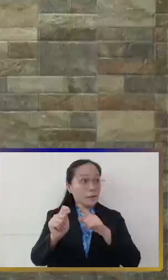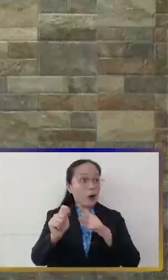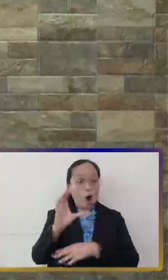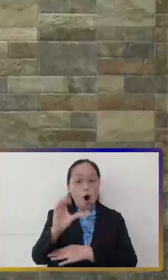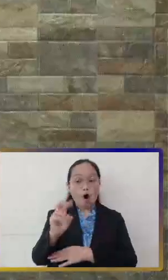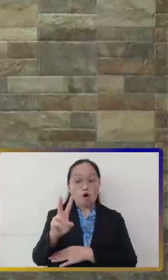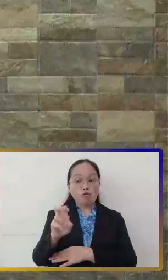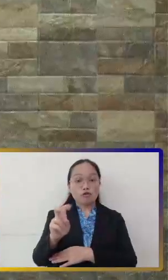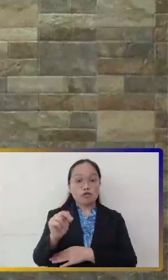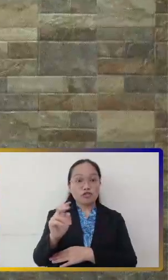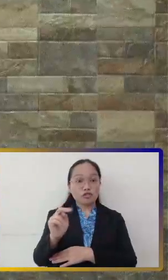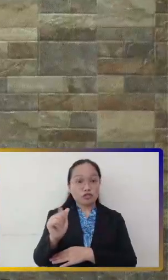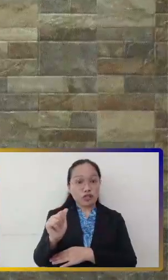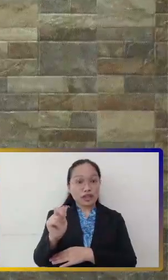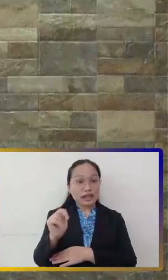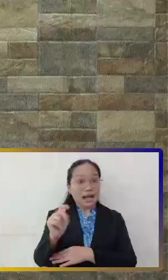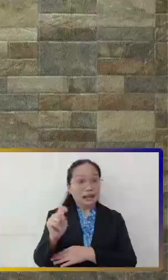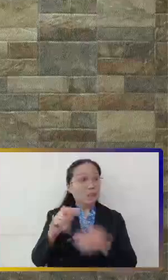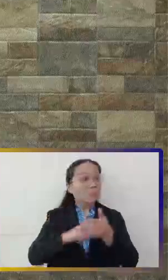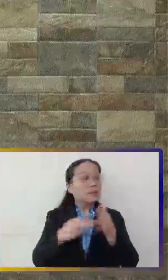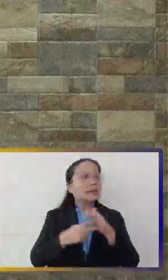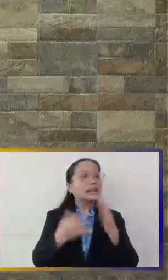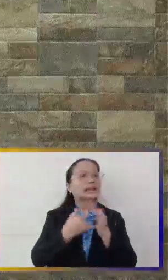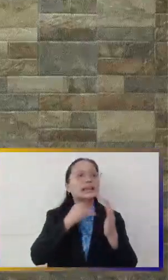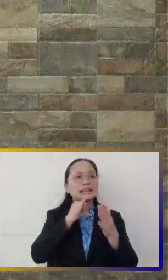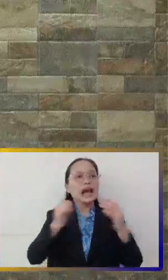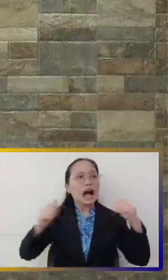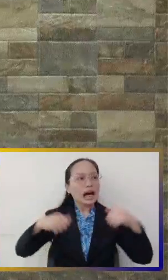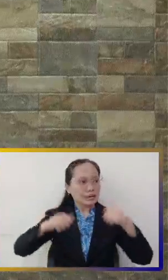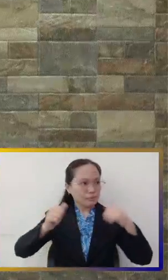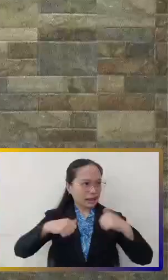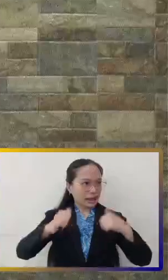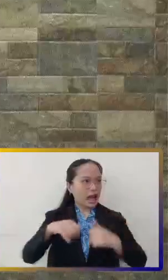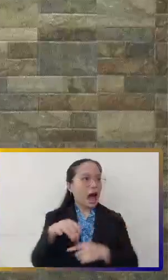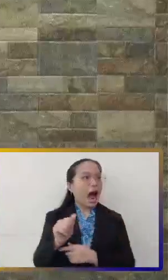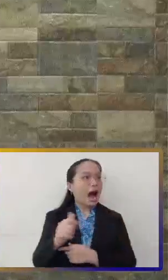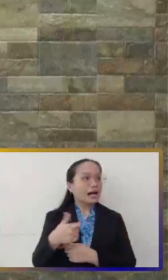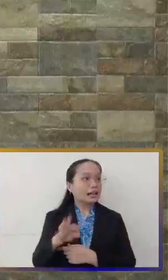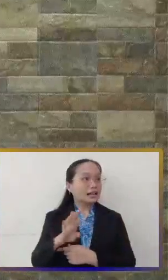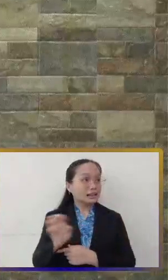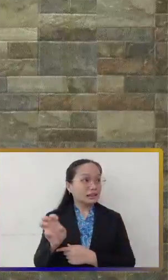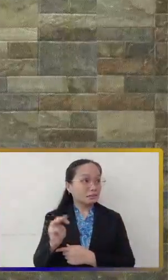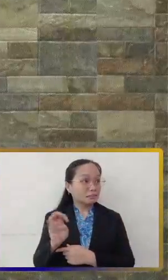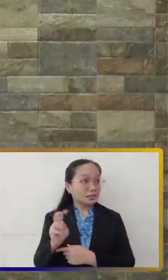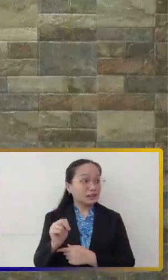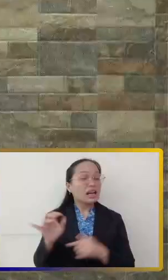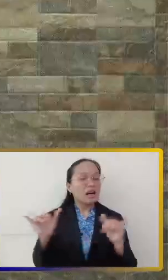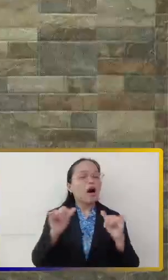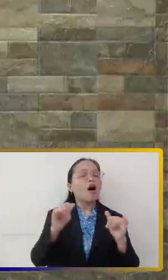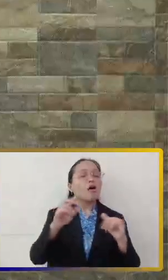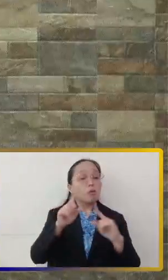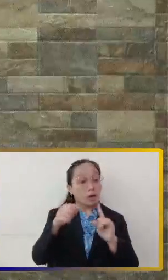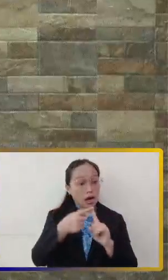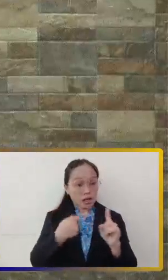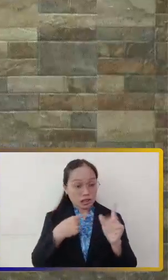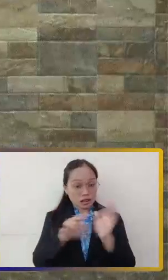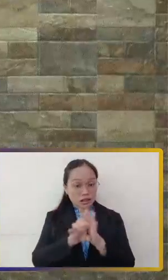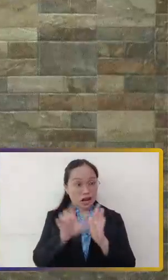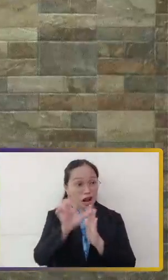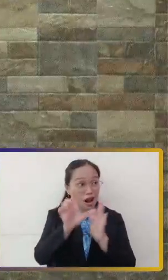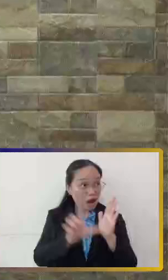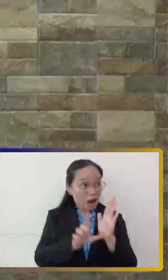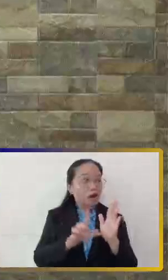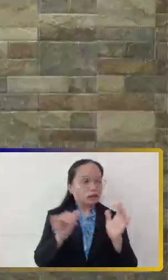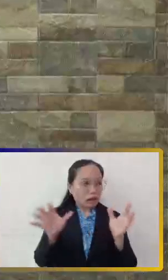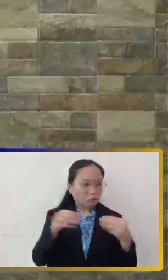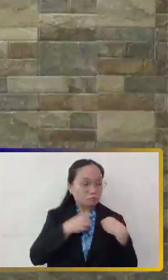Okay, lawful din po yung words na yun. Ginagamit din po yan sa law. In fact, makikita nyo po yung